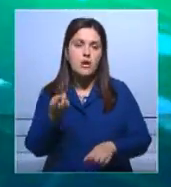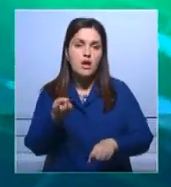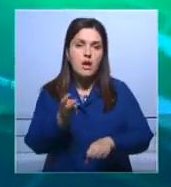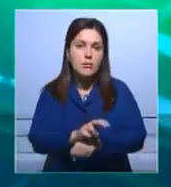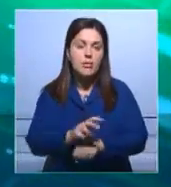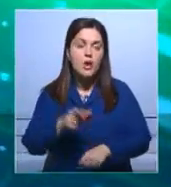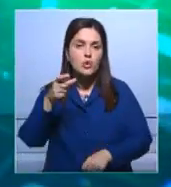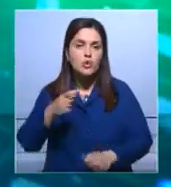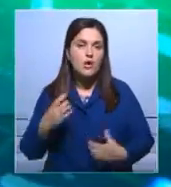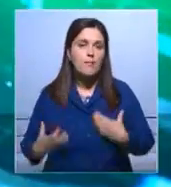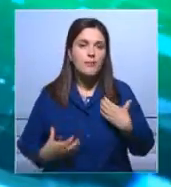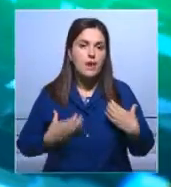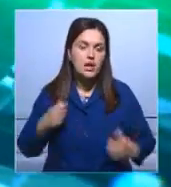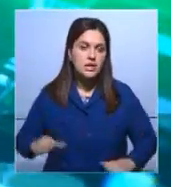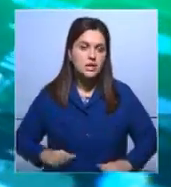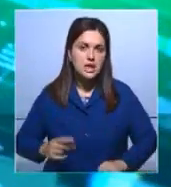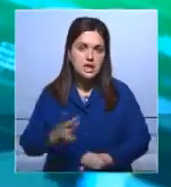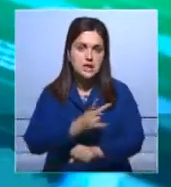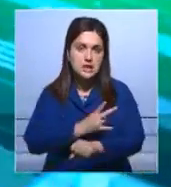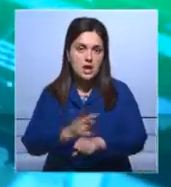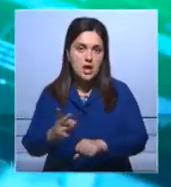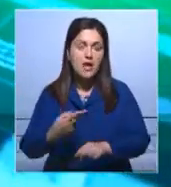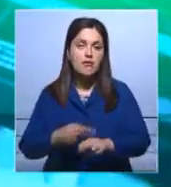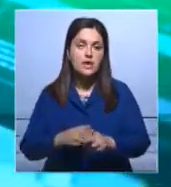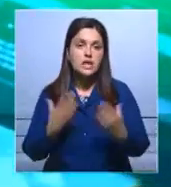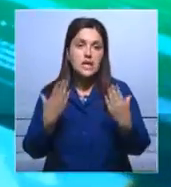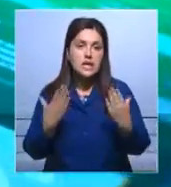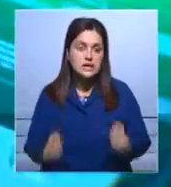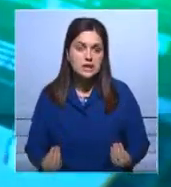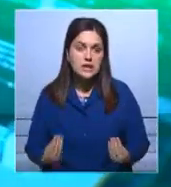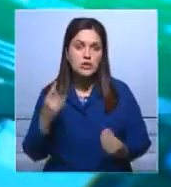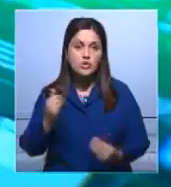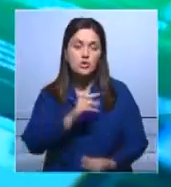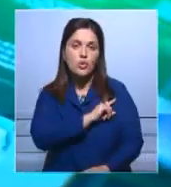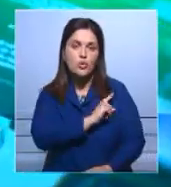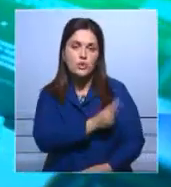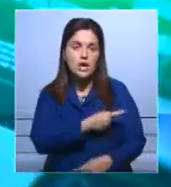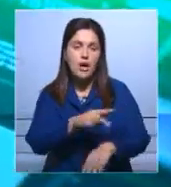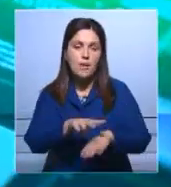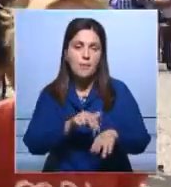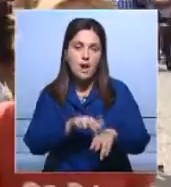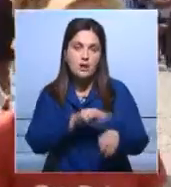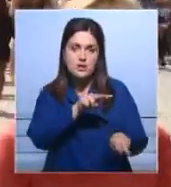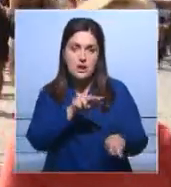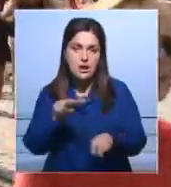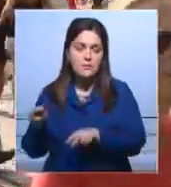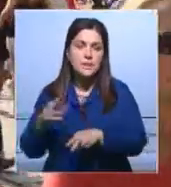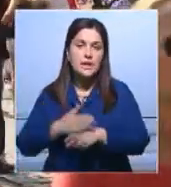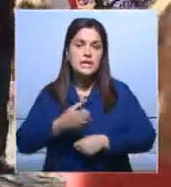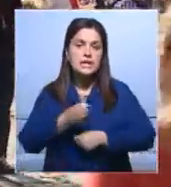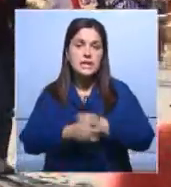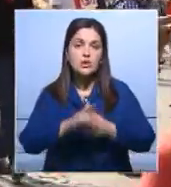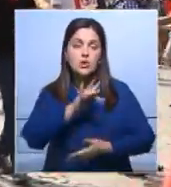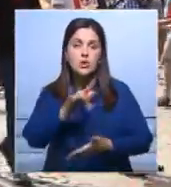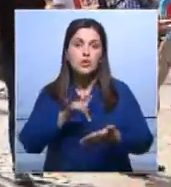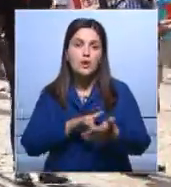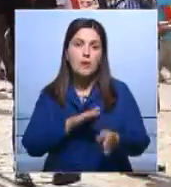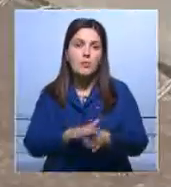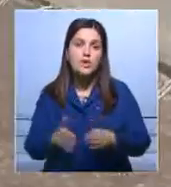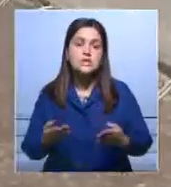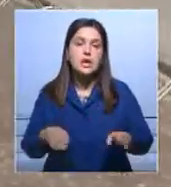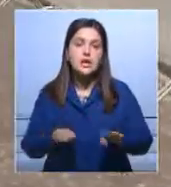годы. Люди опасаются терактов и избегают толп. В эти дни в Брюсселе усилили полицейский конвой. Центр города полностью закрыли